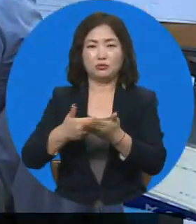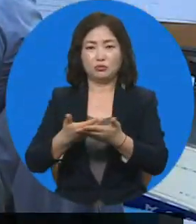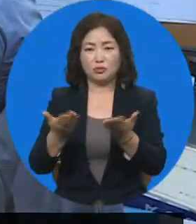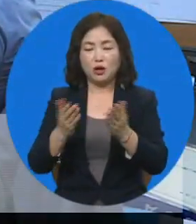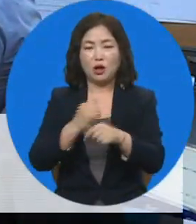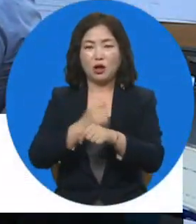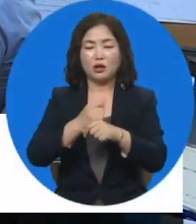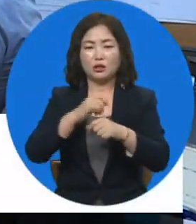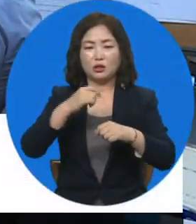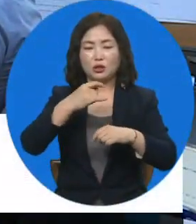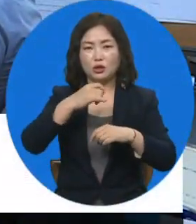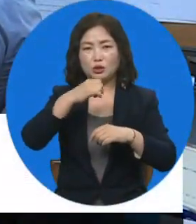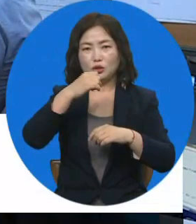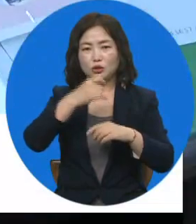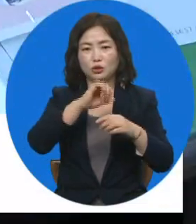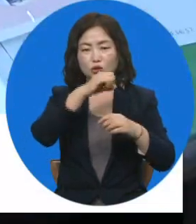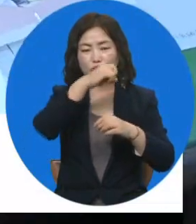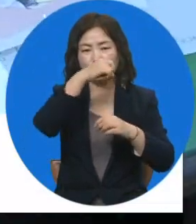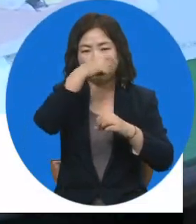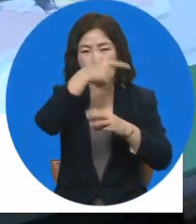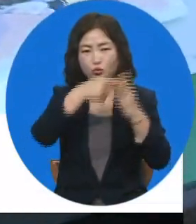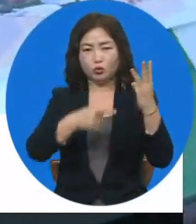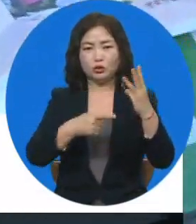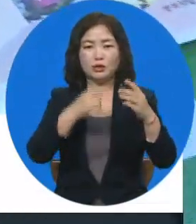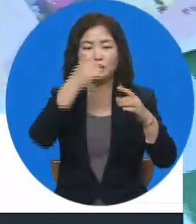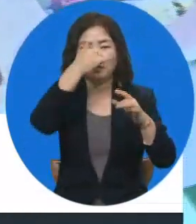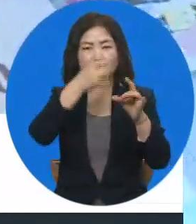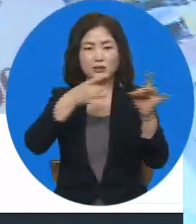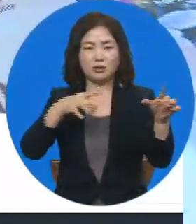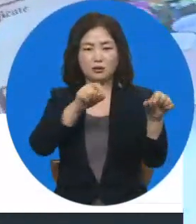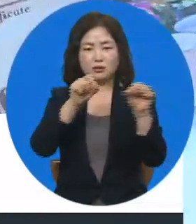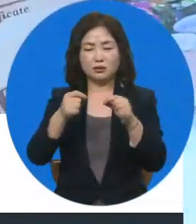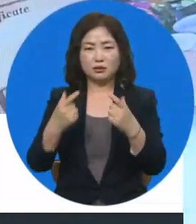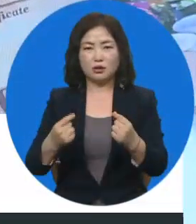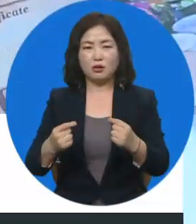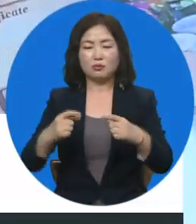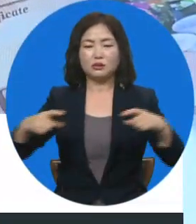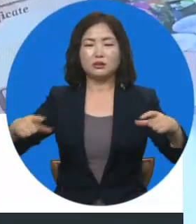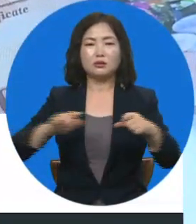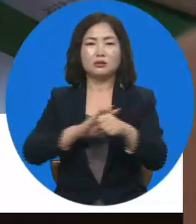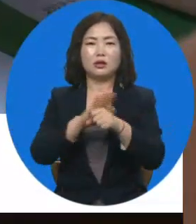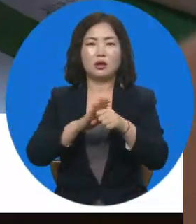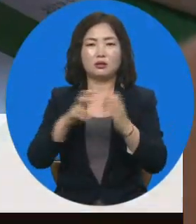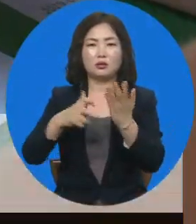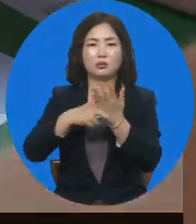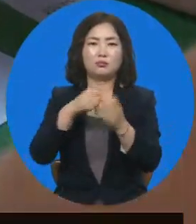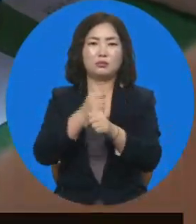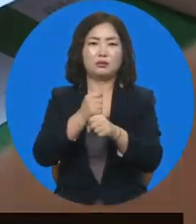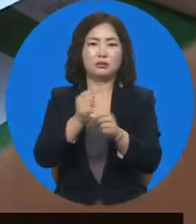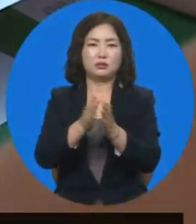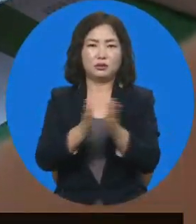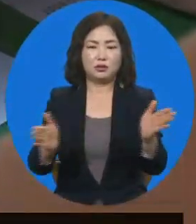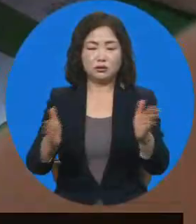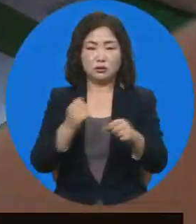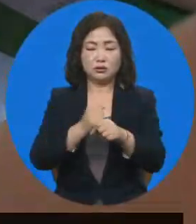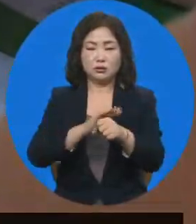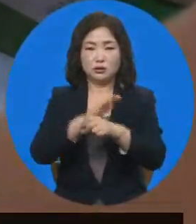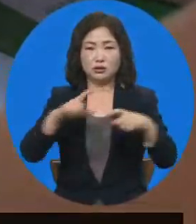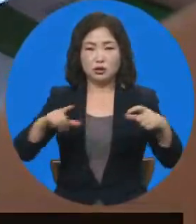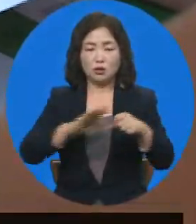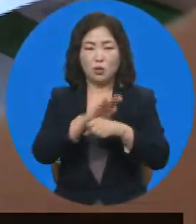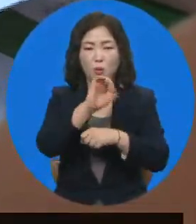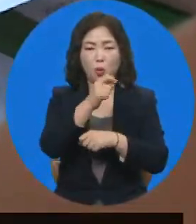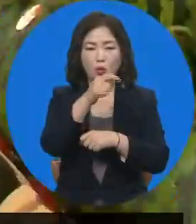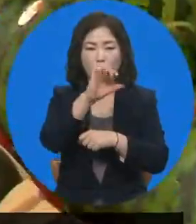봉화군은 영주시 예천군 과 함께 이달부터 지역사랑 상품권 발행을 시작했습니다 지역사랑 상품권은 온누리